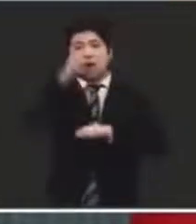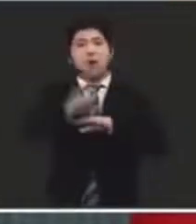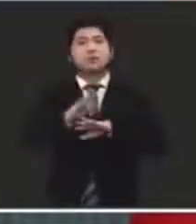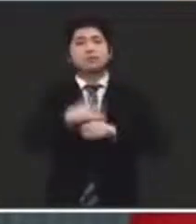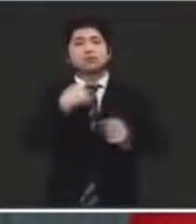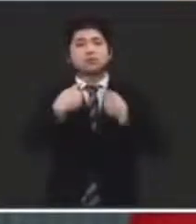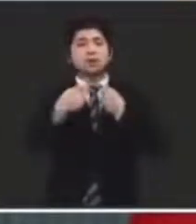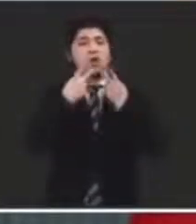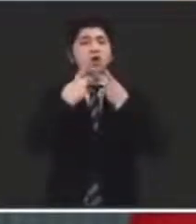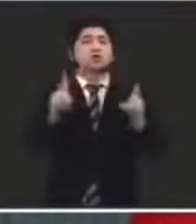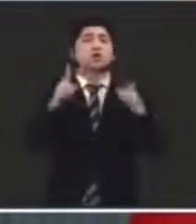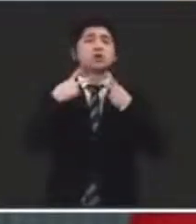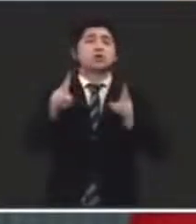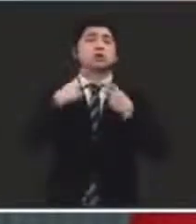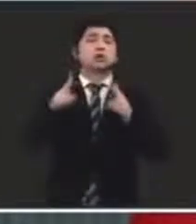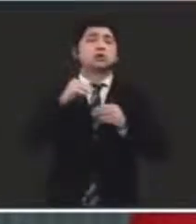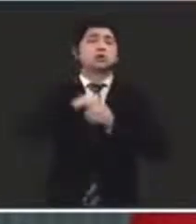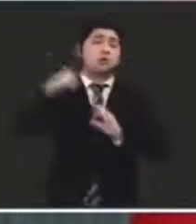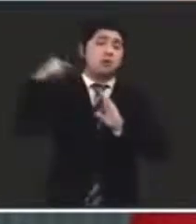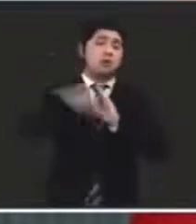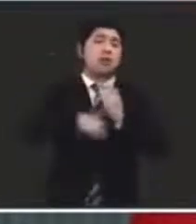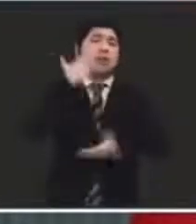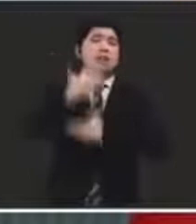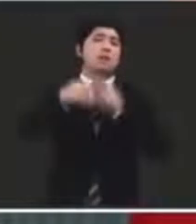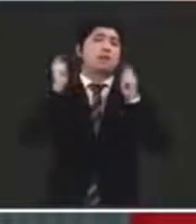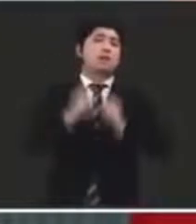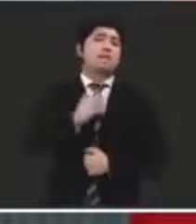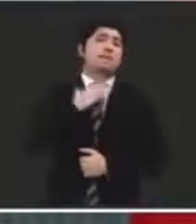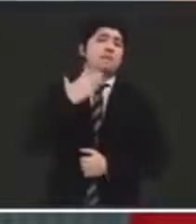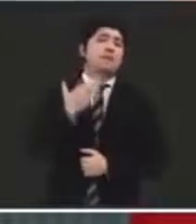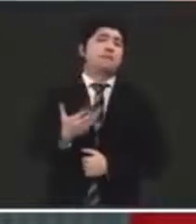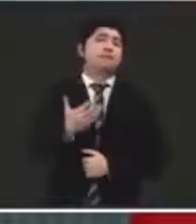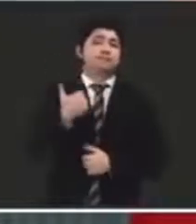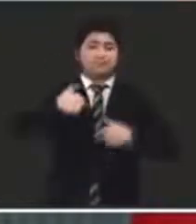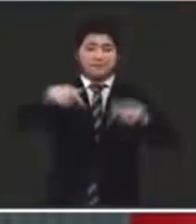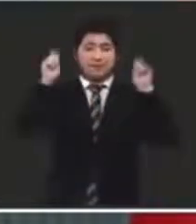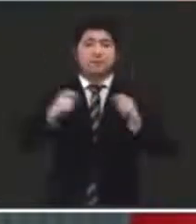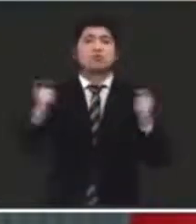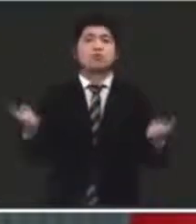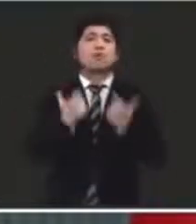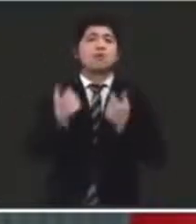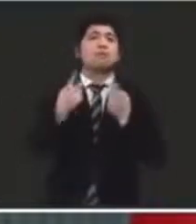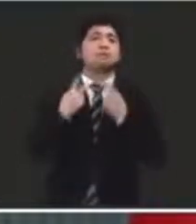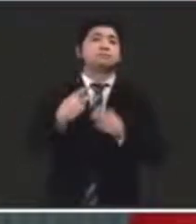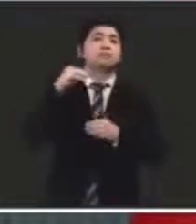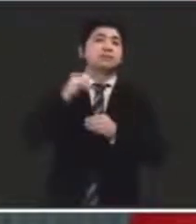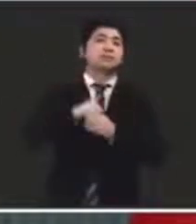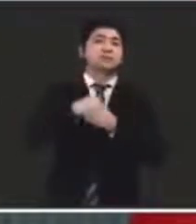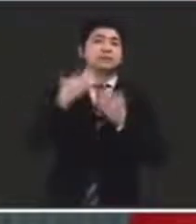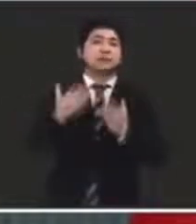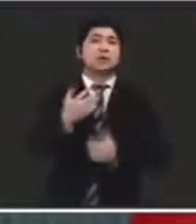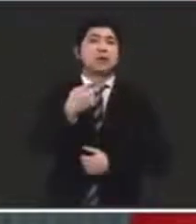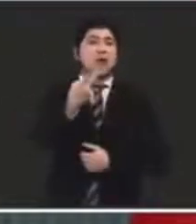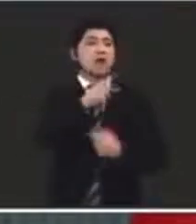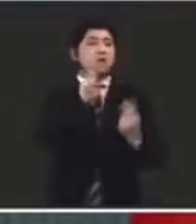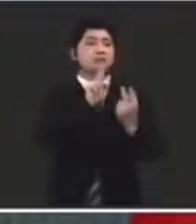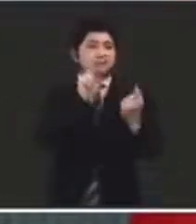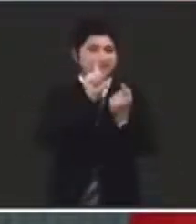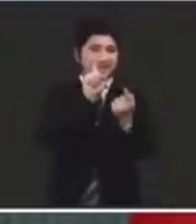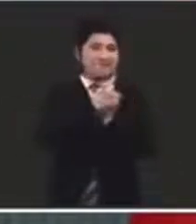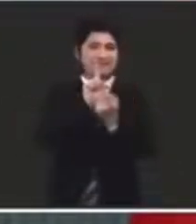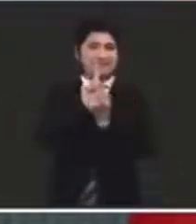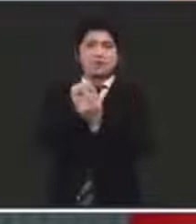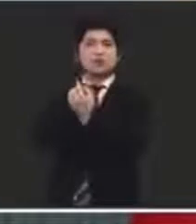açık yüreklilikle dile getirdik yaptığımız toplantılarda ve ikili temaslarda